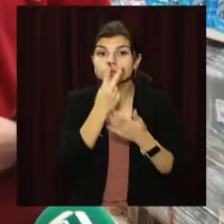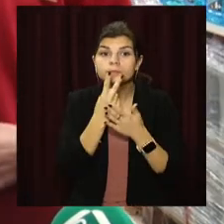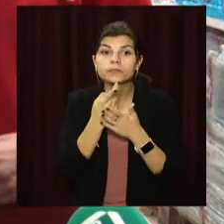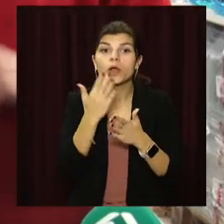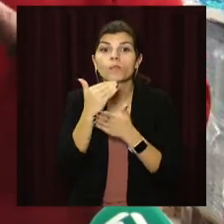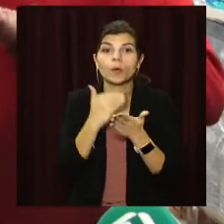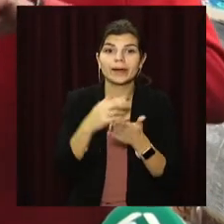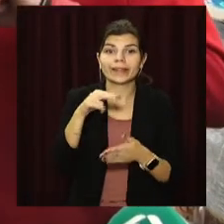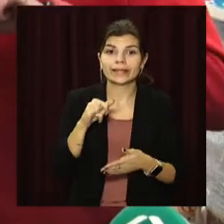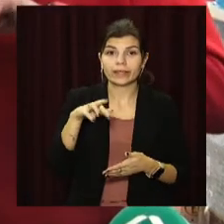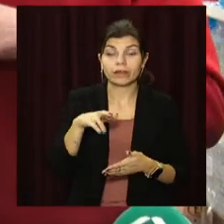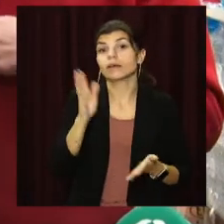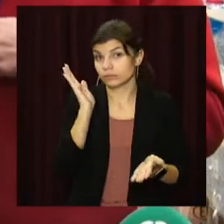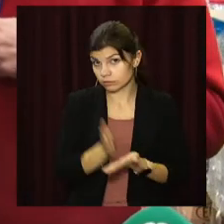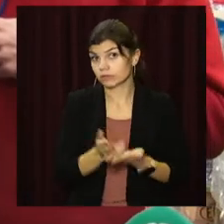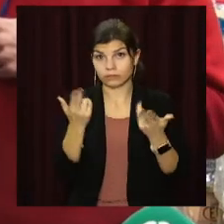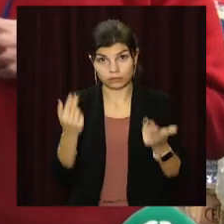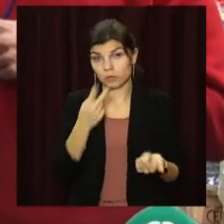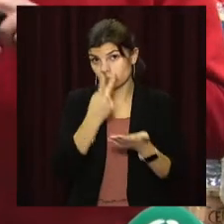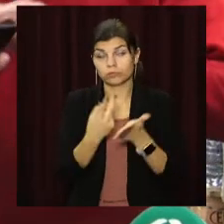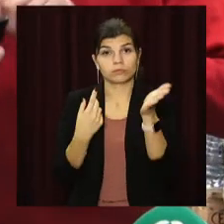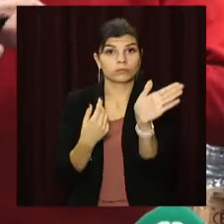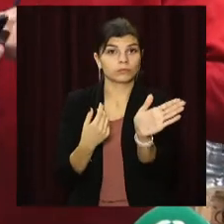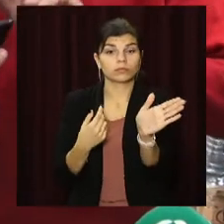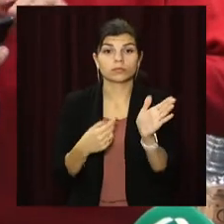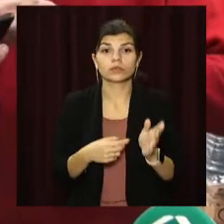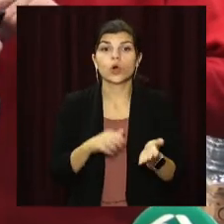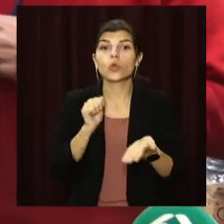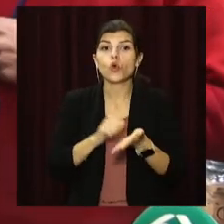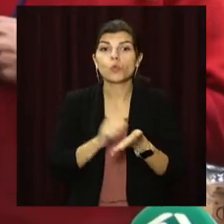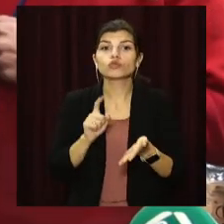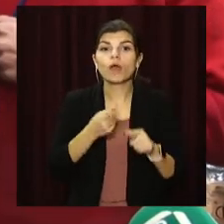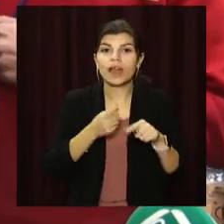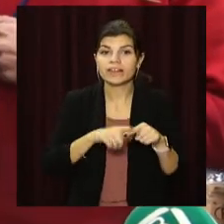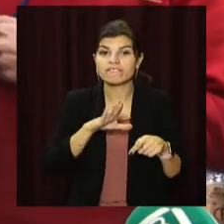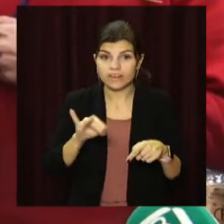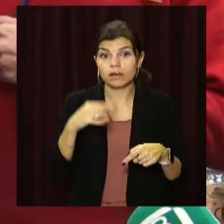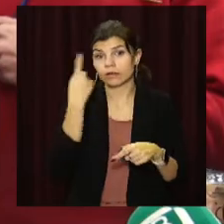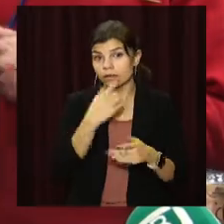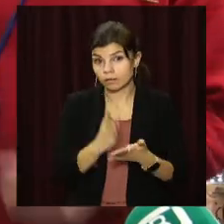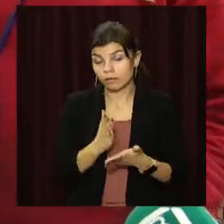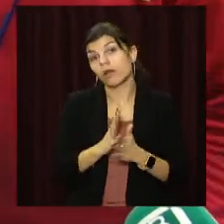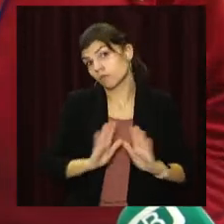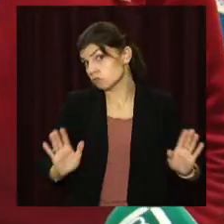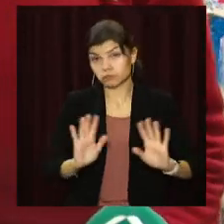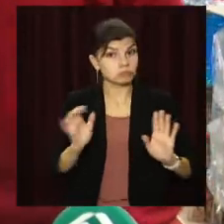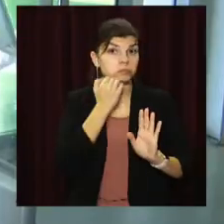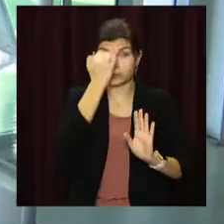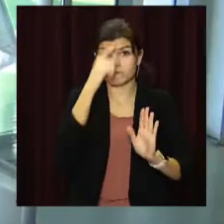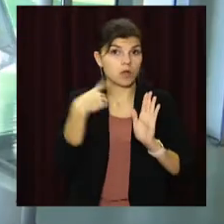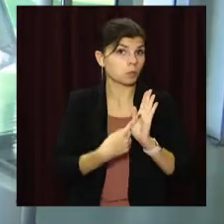приложення «Дія». Ну, звісно, все законно. І, да, документ, що це ви, ну, звісно. Все, спасибо, вопросів не